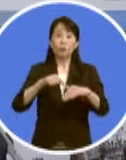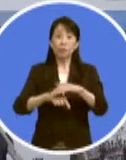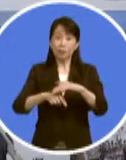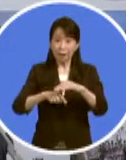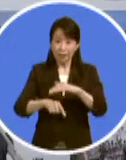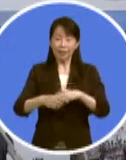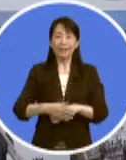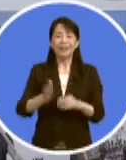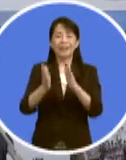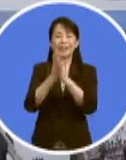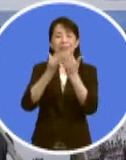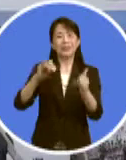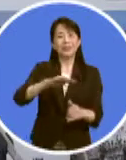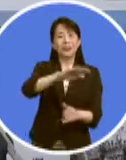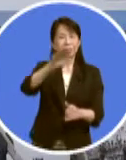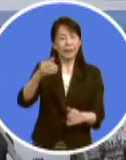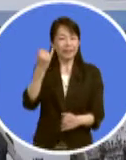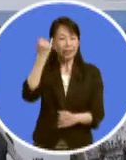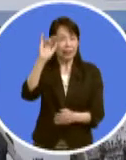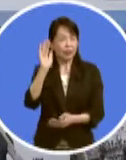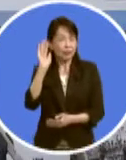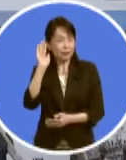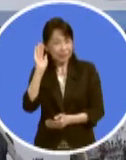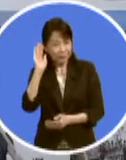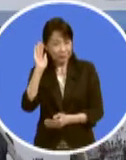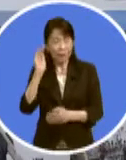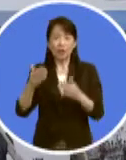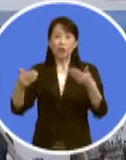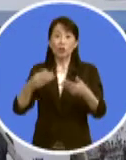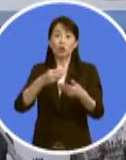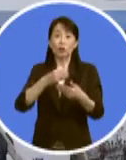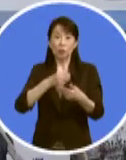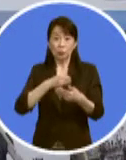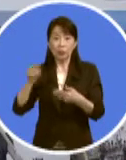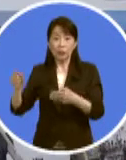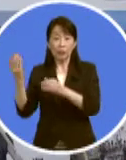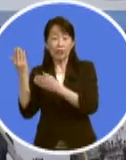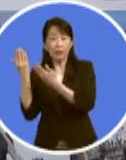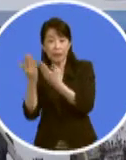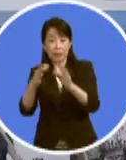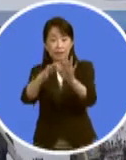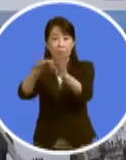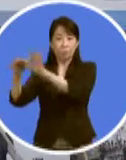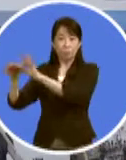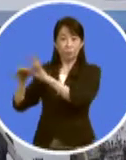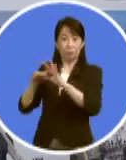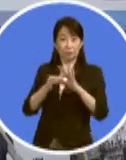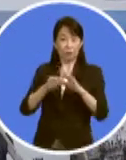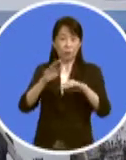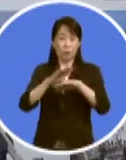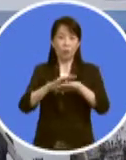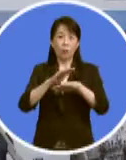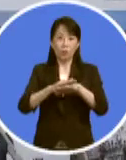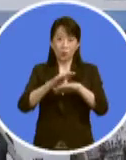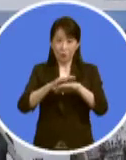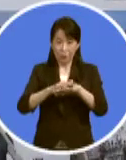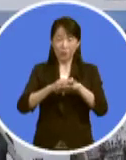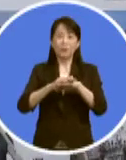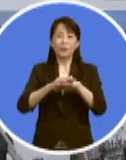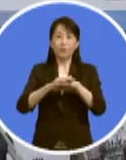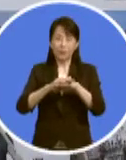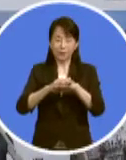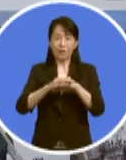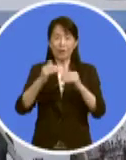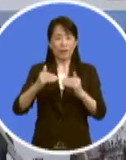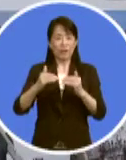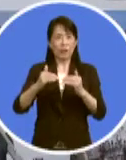すこと様は県民の皆さんの氷を聞かせていただくそれは正職員を通じて聞くこともありますけれどもこういったことをですね全体とし